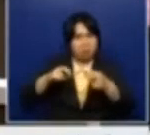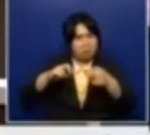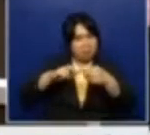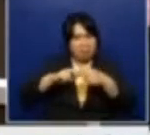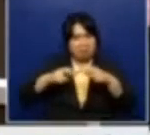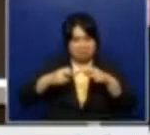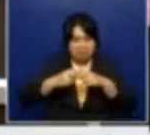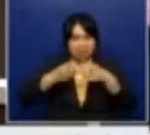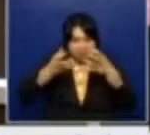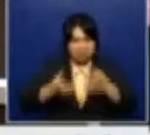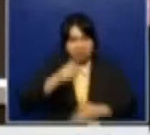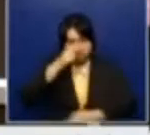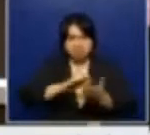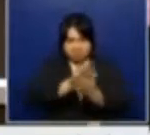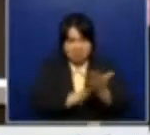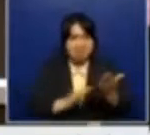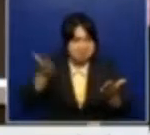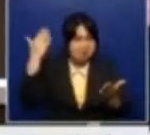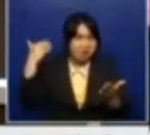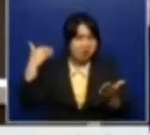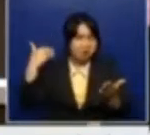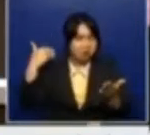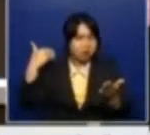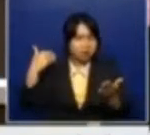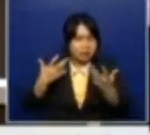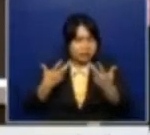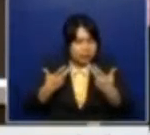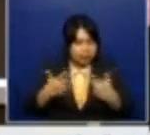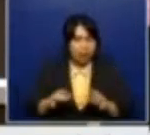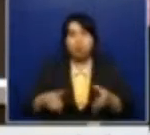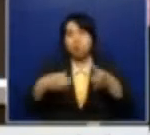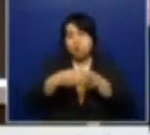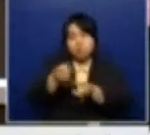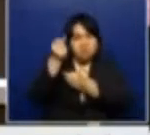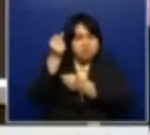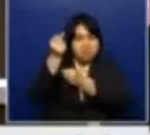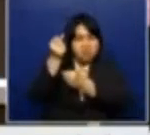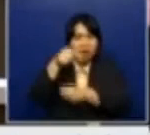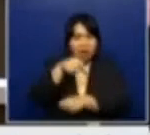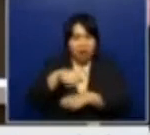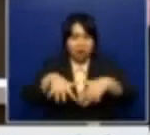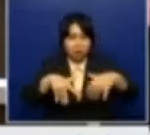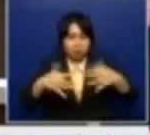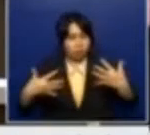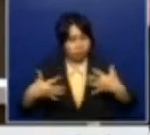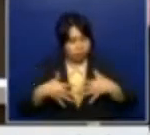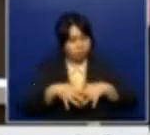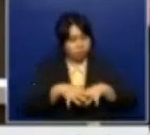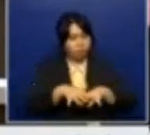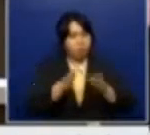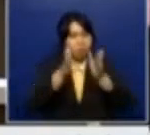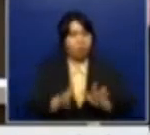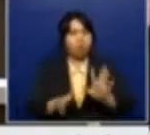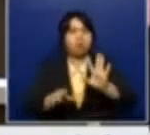ขึ้นในบ้านในเมืองแต่หลังจากที่นิสิตนักศึกษารวมทั้งประชาชนเกือบ 500,000